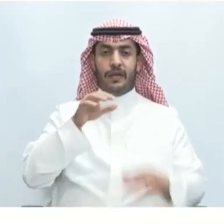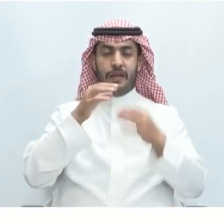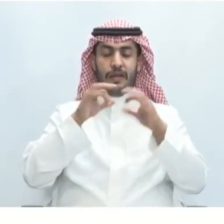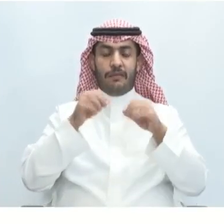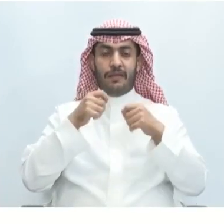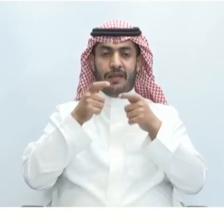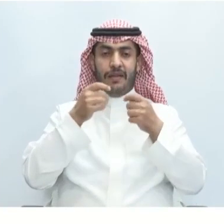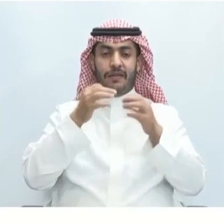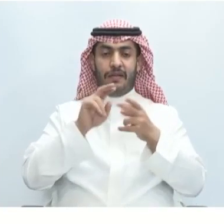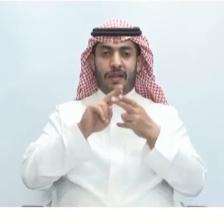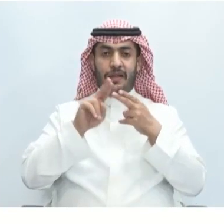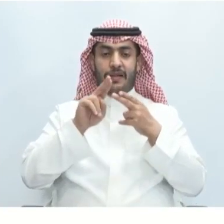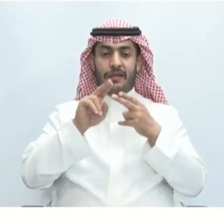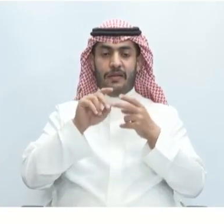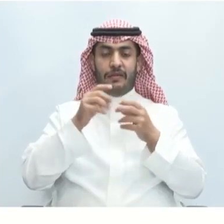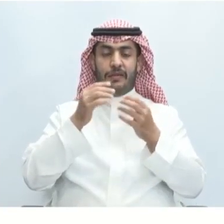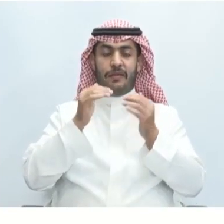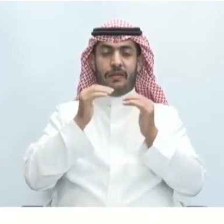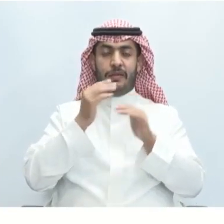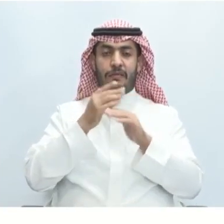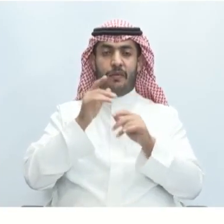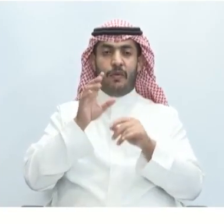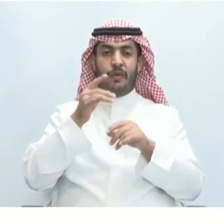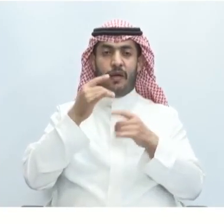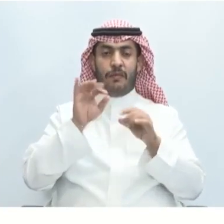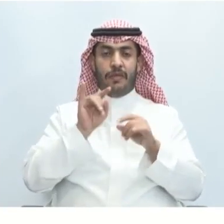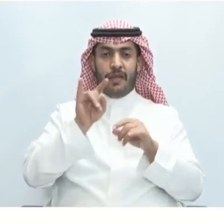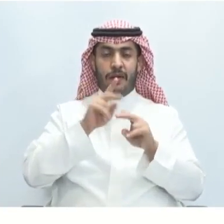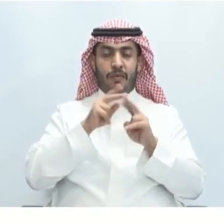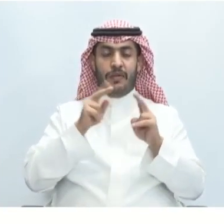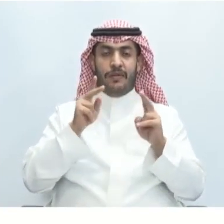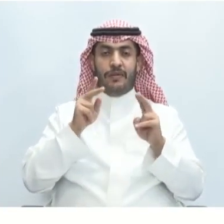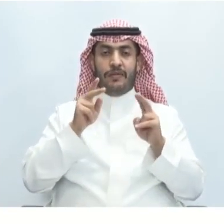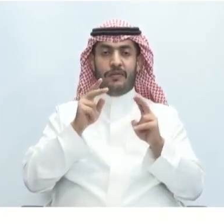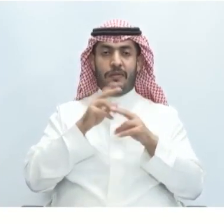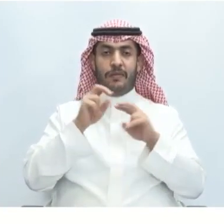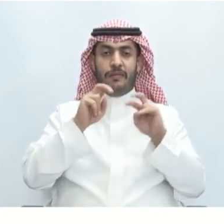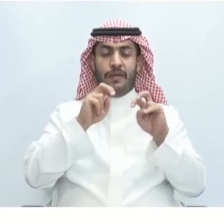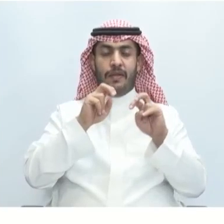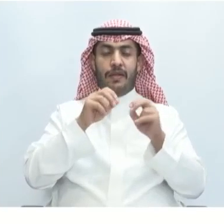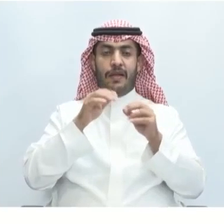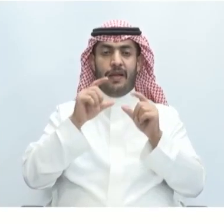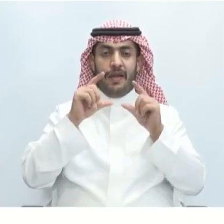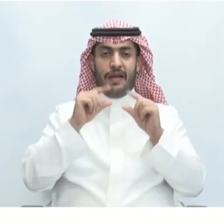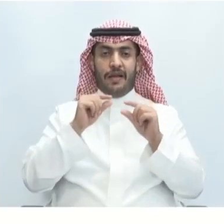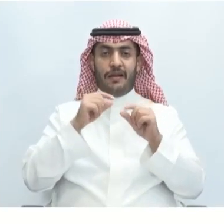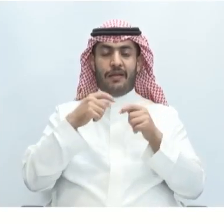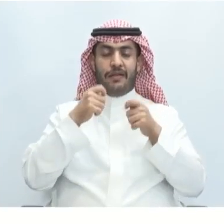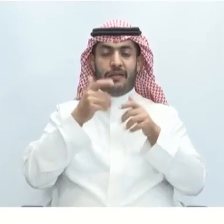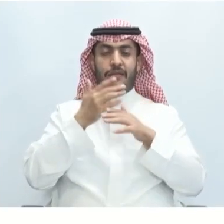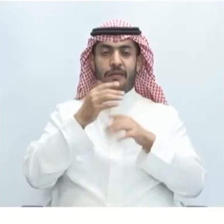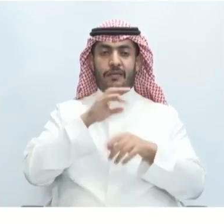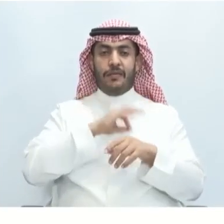التكاليف التشغيل هو الحل الاقل تكلفه معنى كل طائره لها تكلفه مختلفه لذلك نحن نبحث على اقل تكلفه باقصى